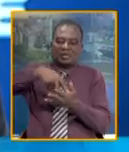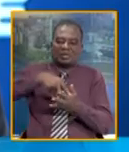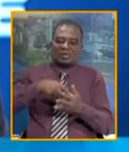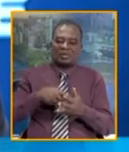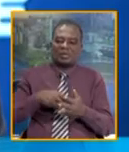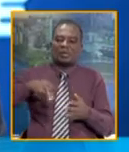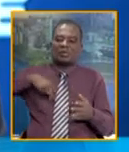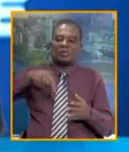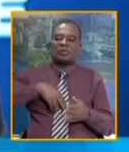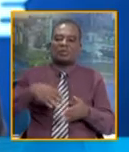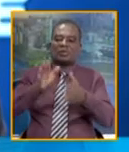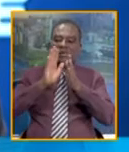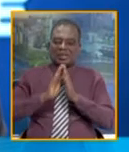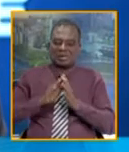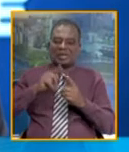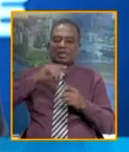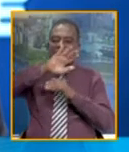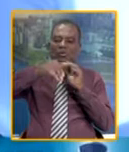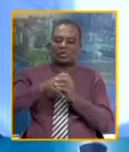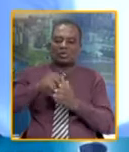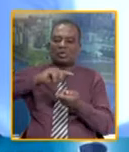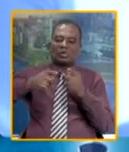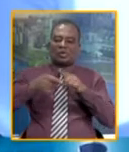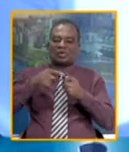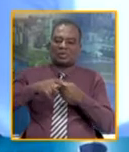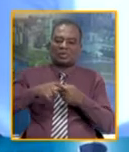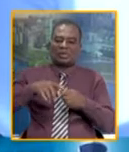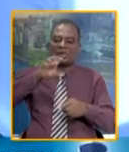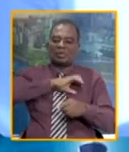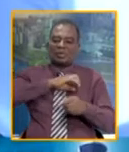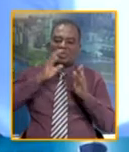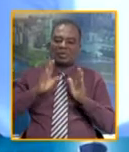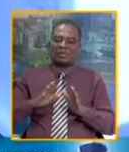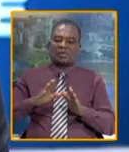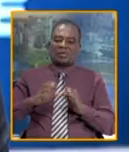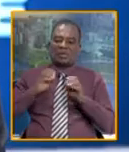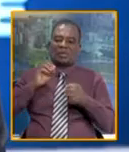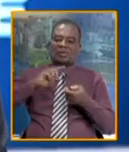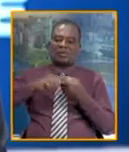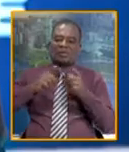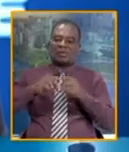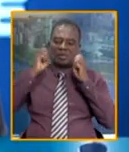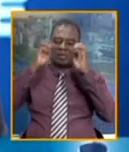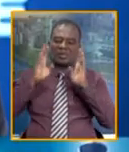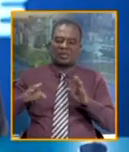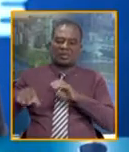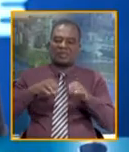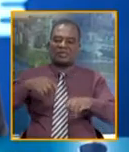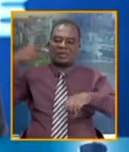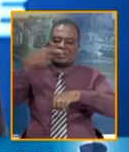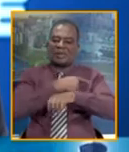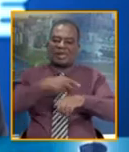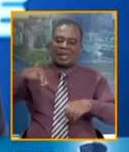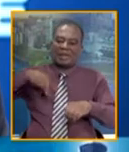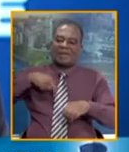immédiates. Nous demandons à tous nos collaborateurs, aux forces de défense et de sécurité, nos camarades enseignants, de se faire vacciner. Car